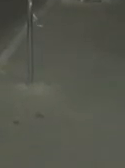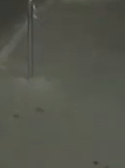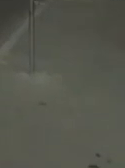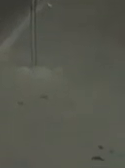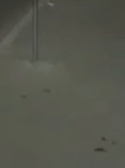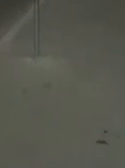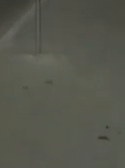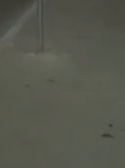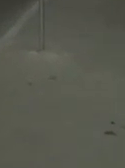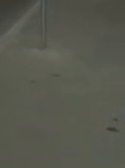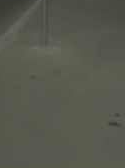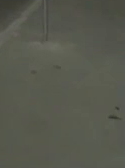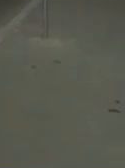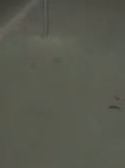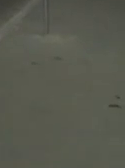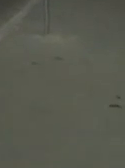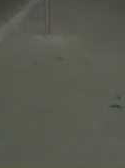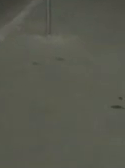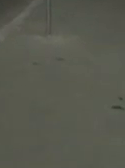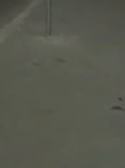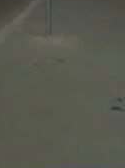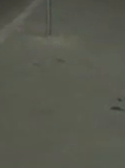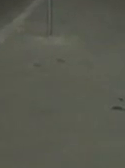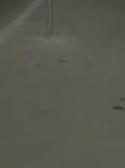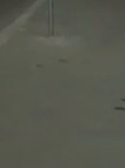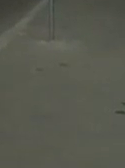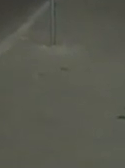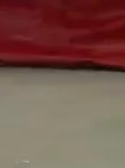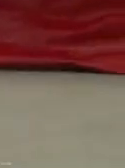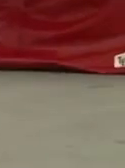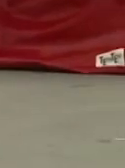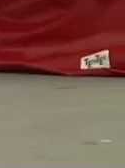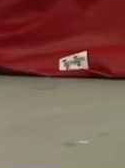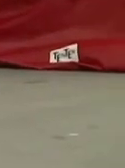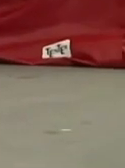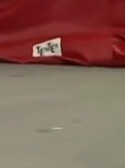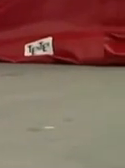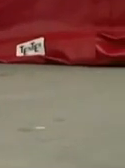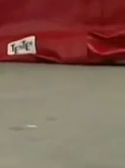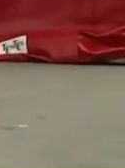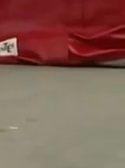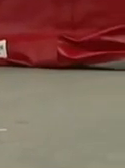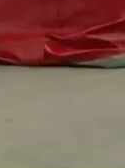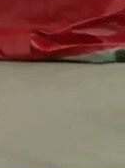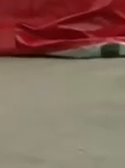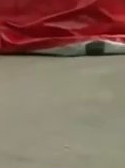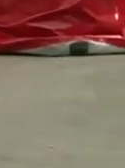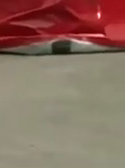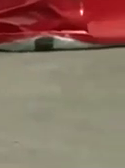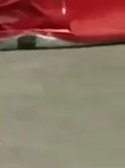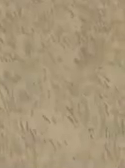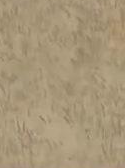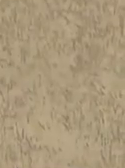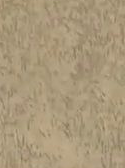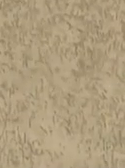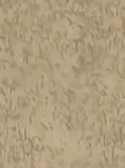лікарям зараз обіцяють там погодинно чи поденно платити тим, хто долає, бореться з коронавірусом.